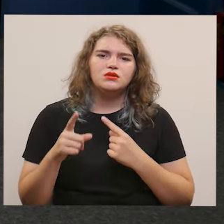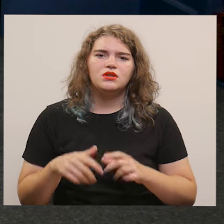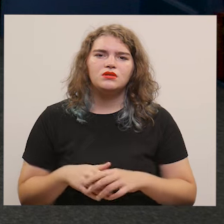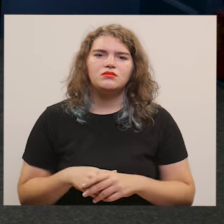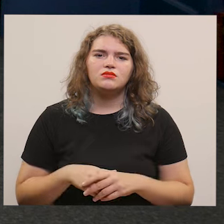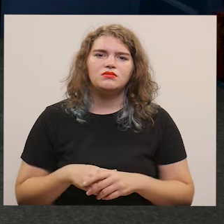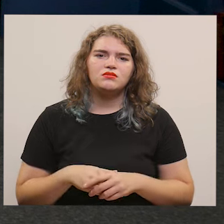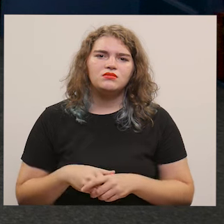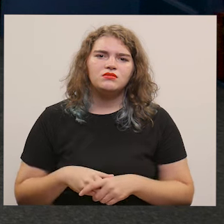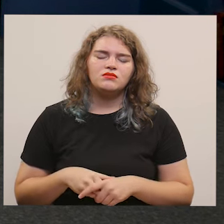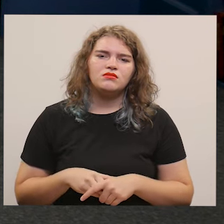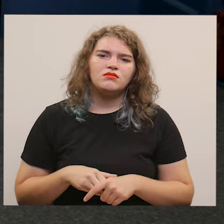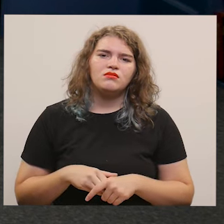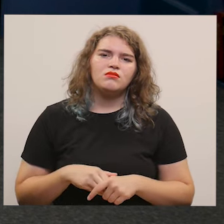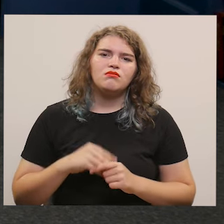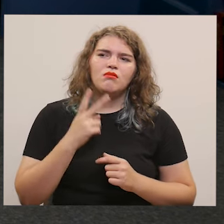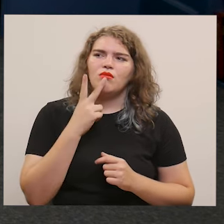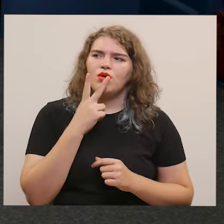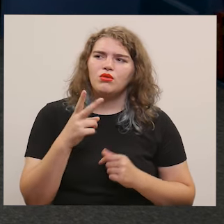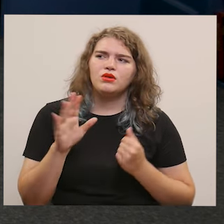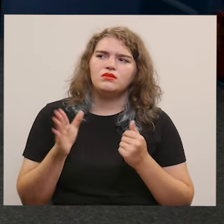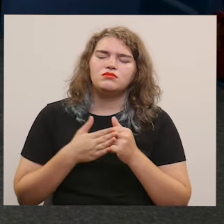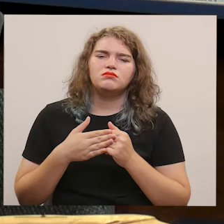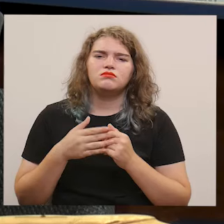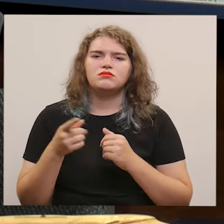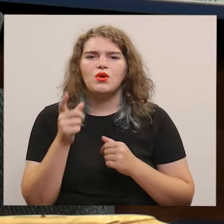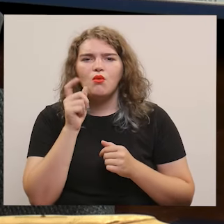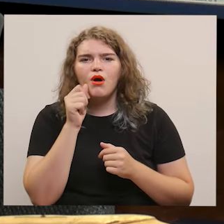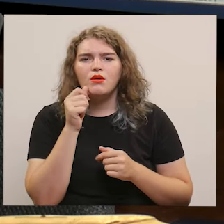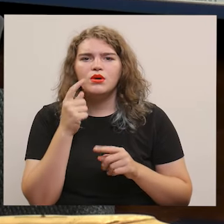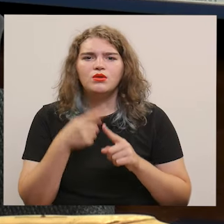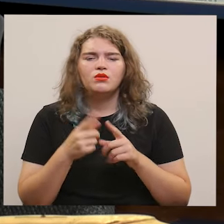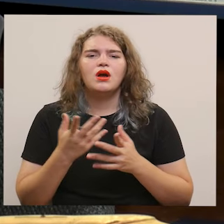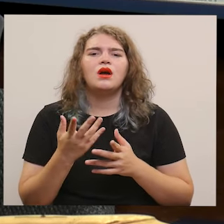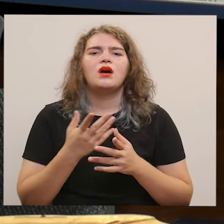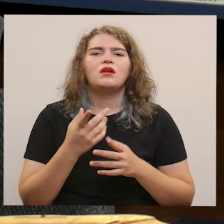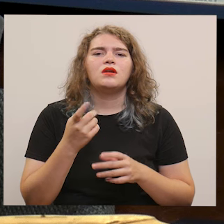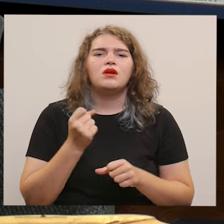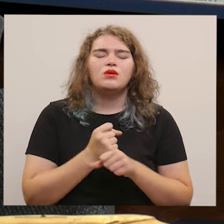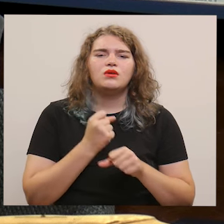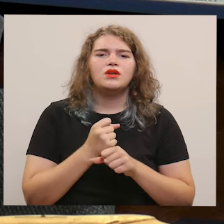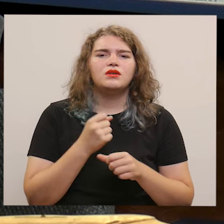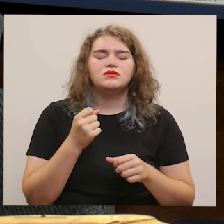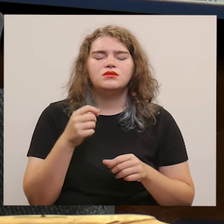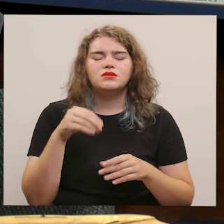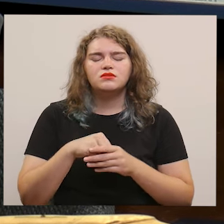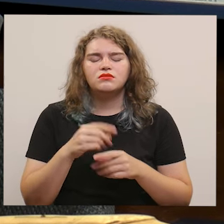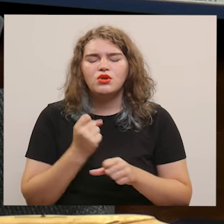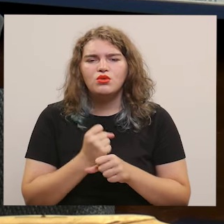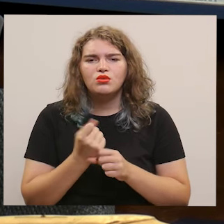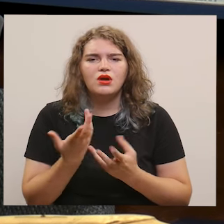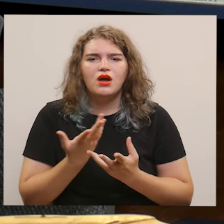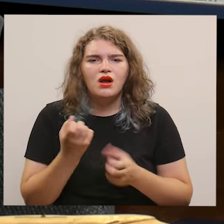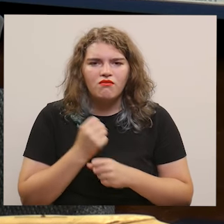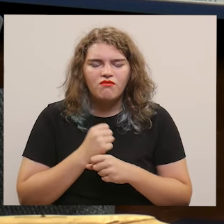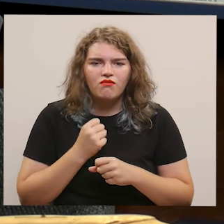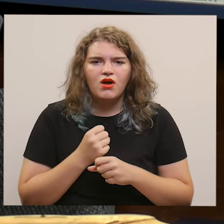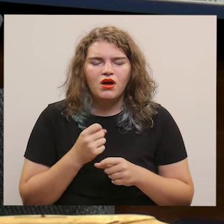Mă uit și eu în jurul meu la oamenii cu care lucrez, prin profesia pe care o desfășor, și îmi dau seama